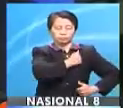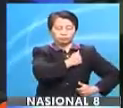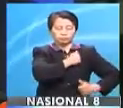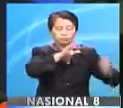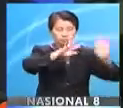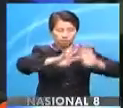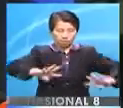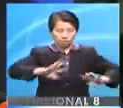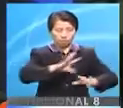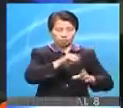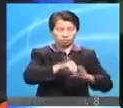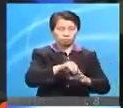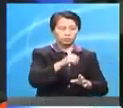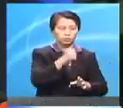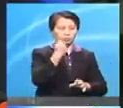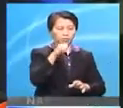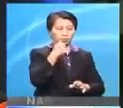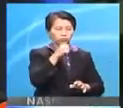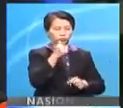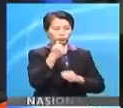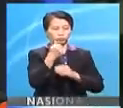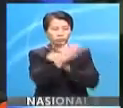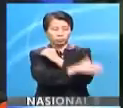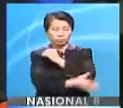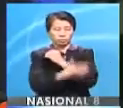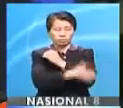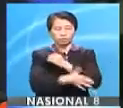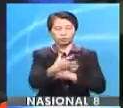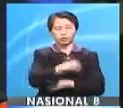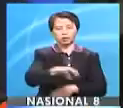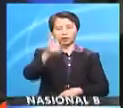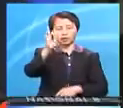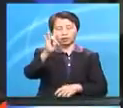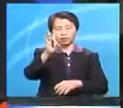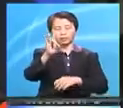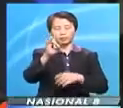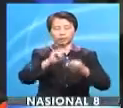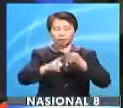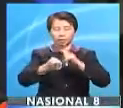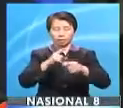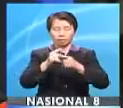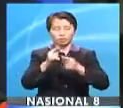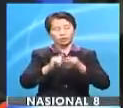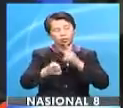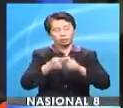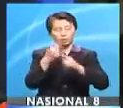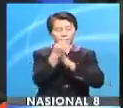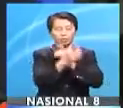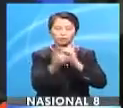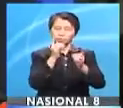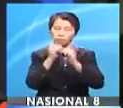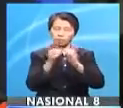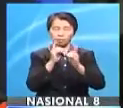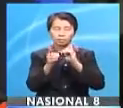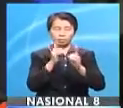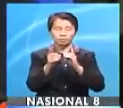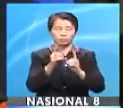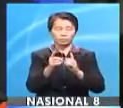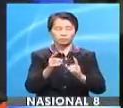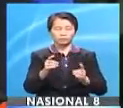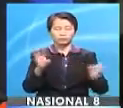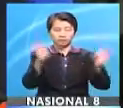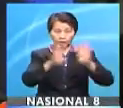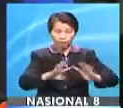yang melibatkan 10 buah negara ASEAN dan juga 8 buah negara rakan dialog. Dan pada hari ini juga diadakan mesyuarat khas menteri